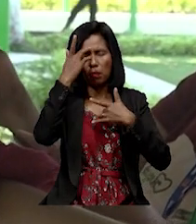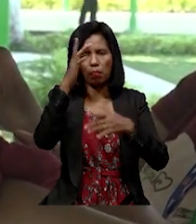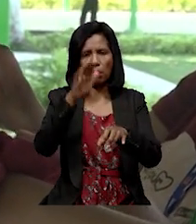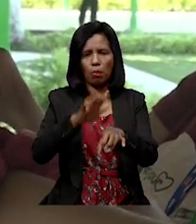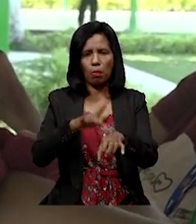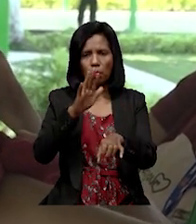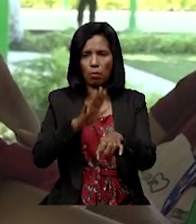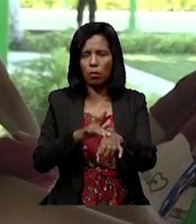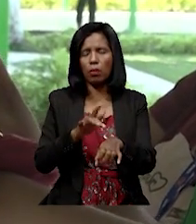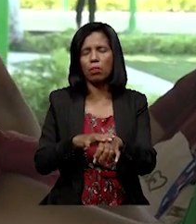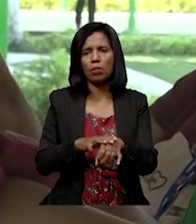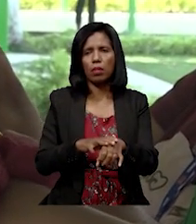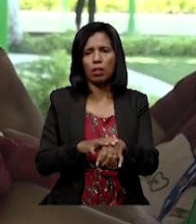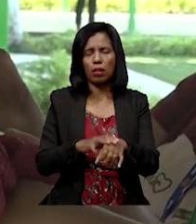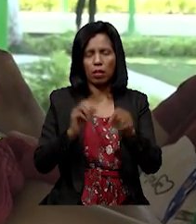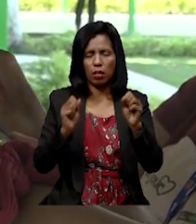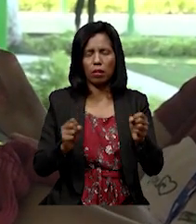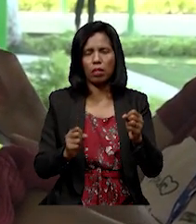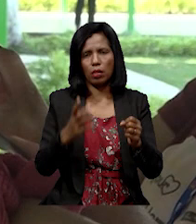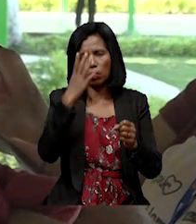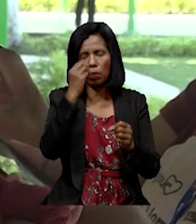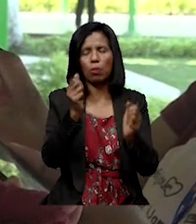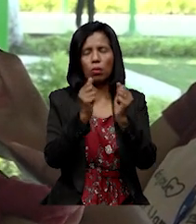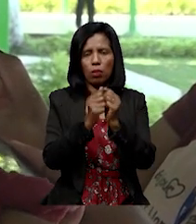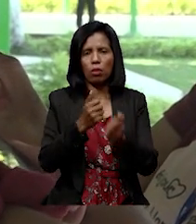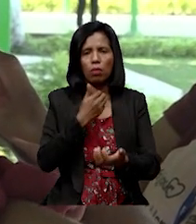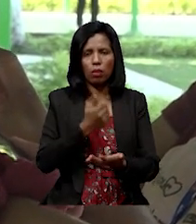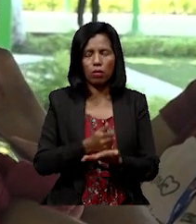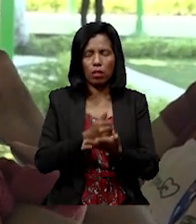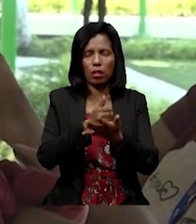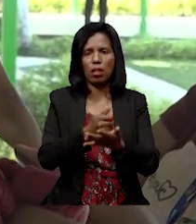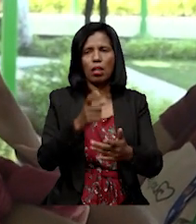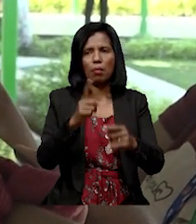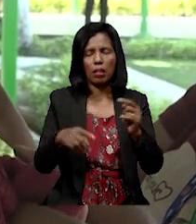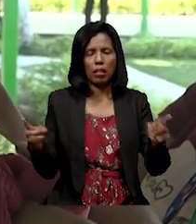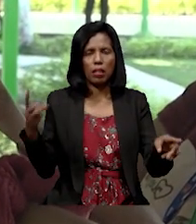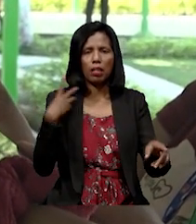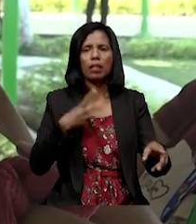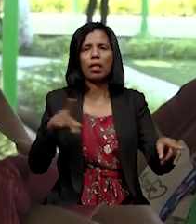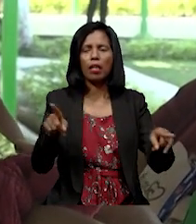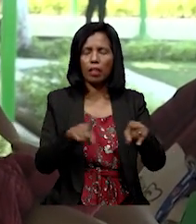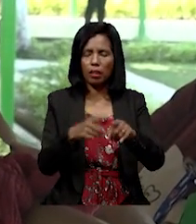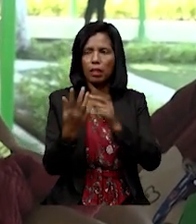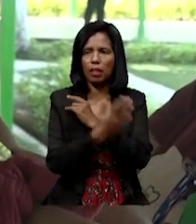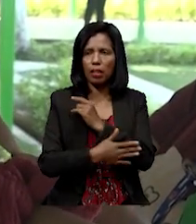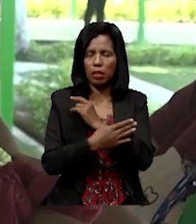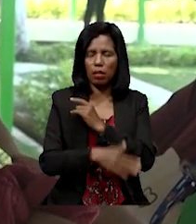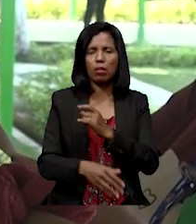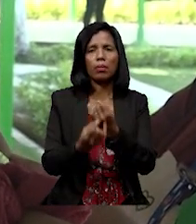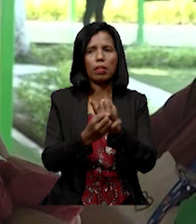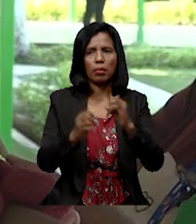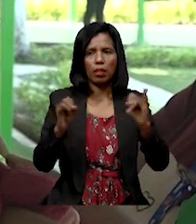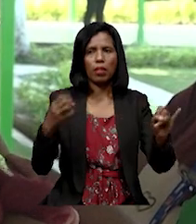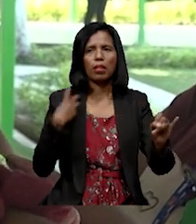pasien sira bele odo odigno atendemento odigno la bele hansane tambah itanudar nação ida país ida que independente lebe